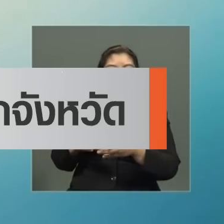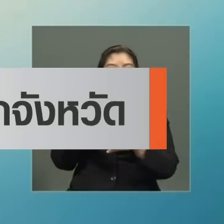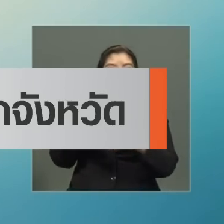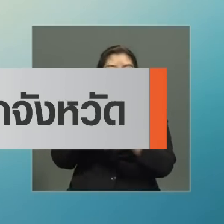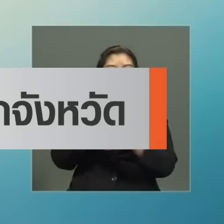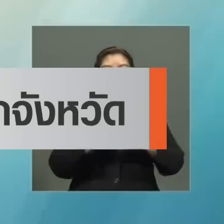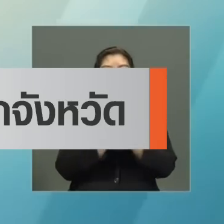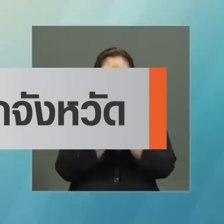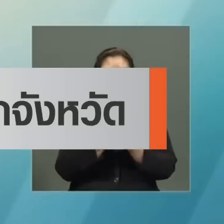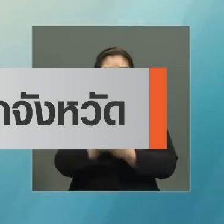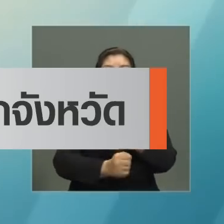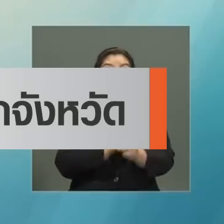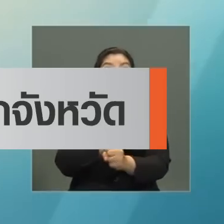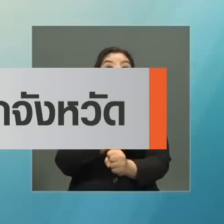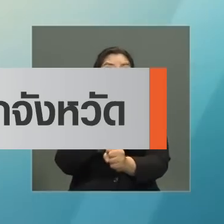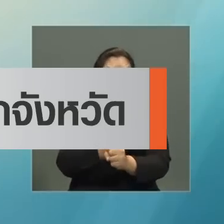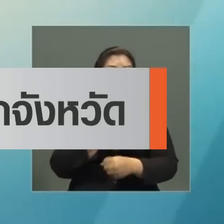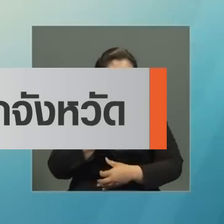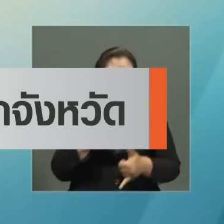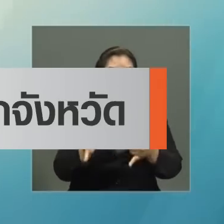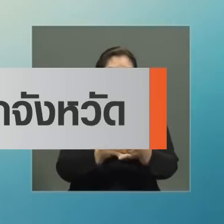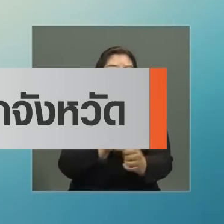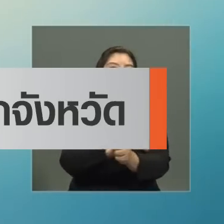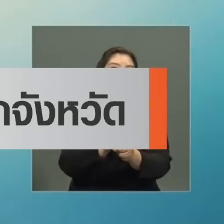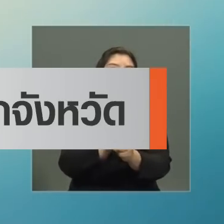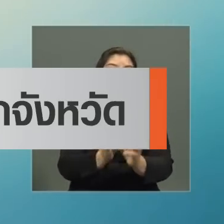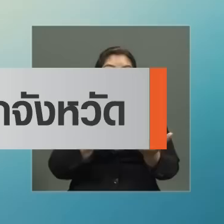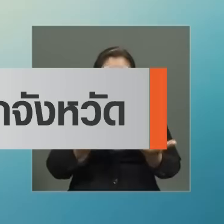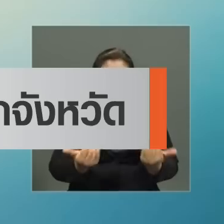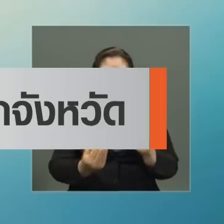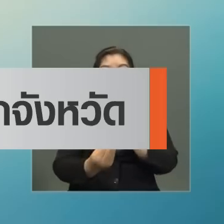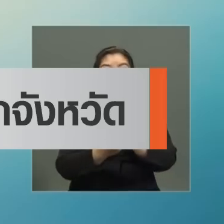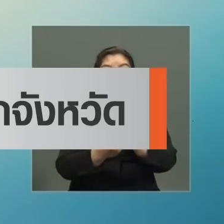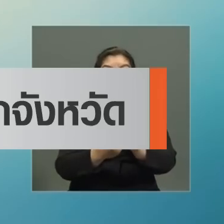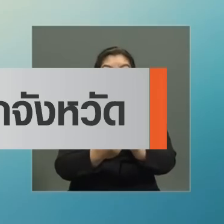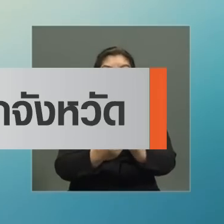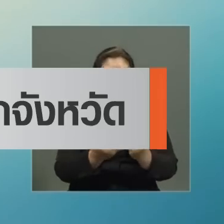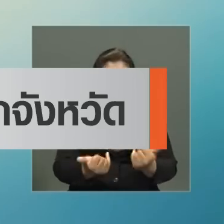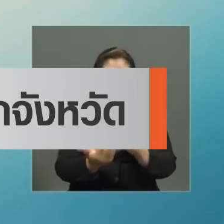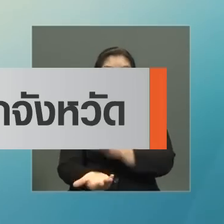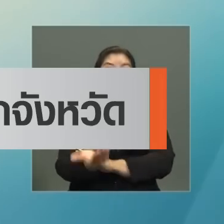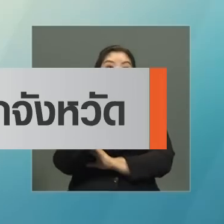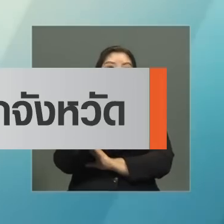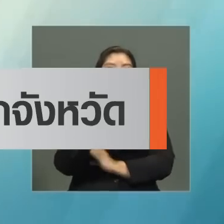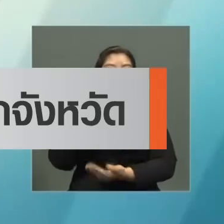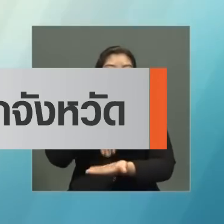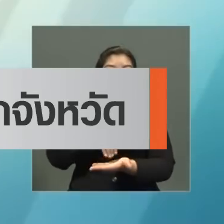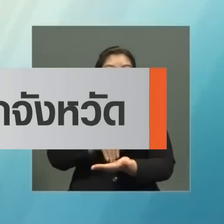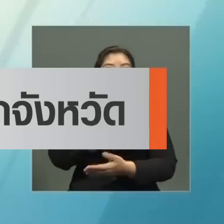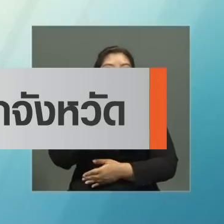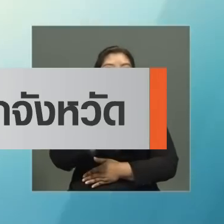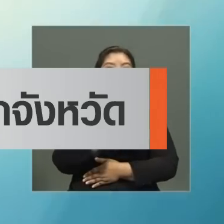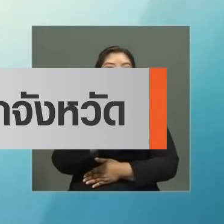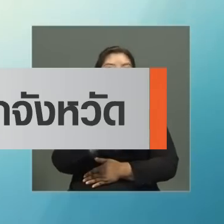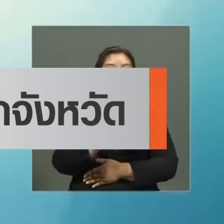ชื้อรอบใหม่นับตั้งแต่วันที่15ธันวาคมจนถึงวันนี้นะครับโดยเป็นผู้ติดเชื้อสะสม 7,817